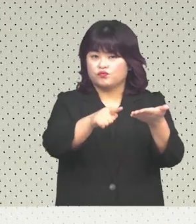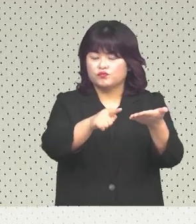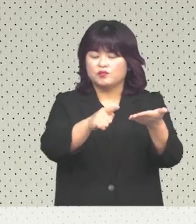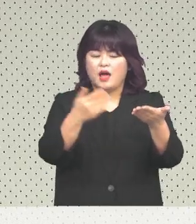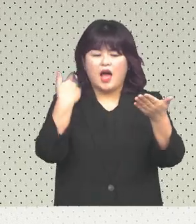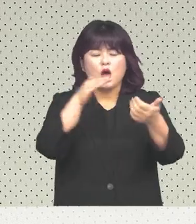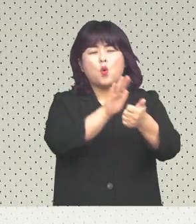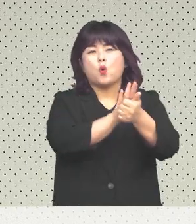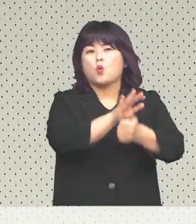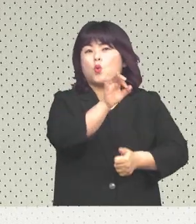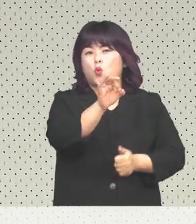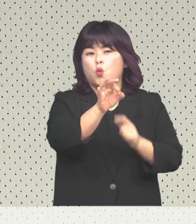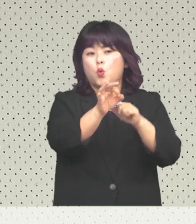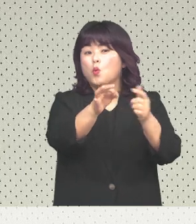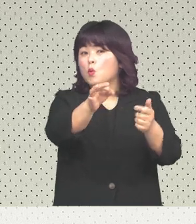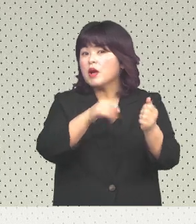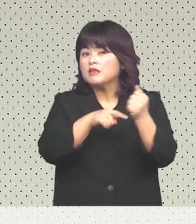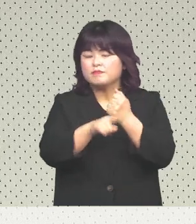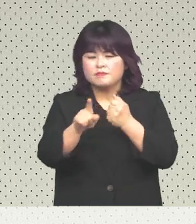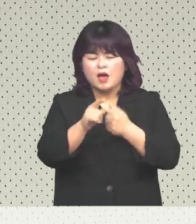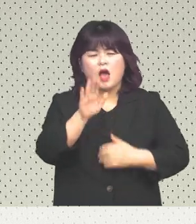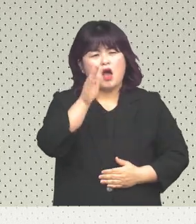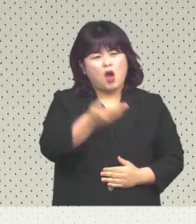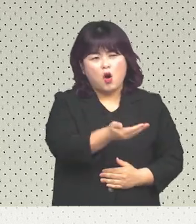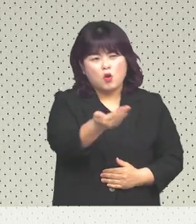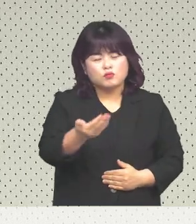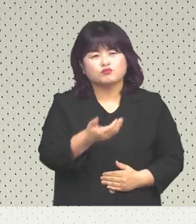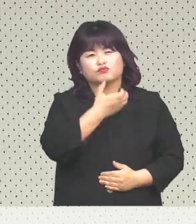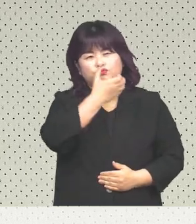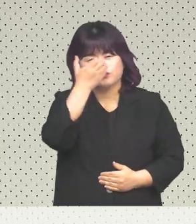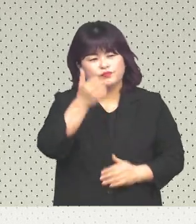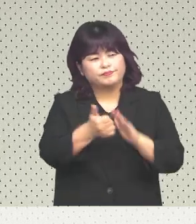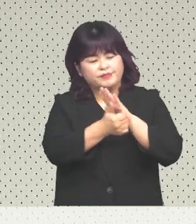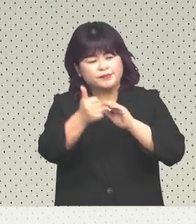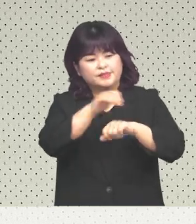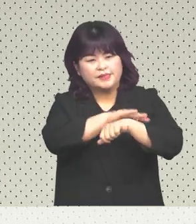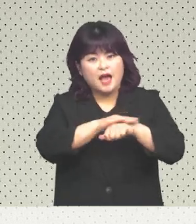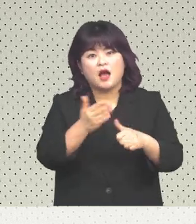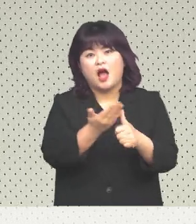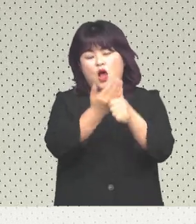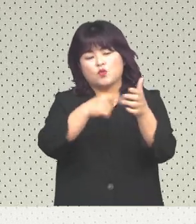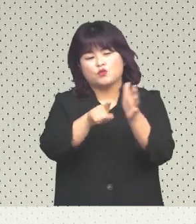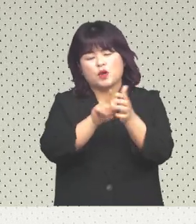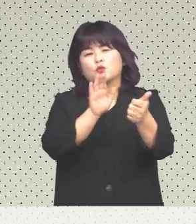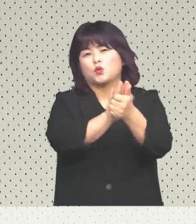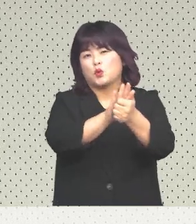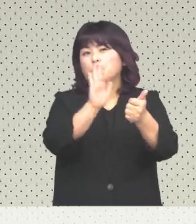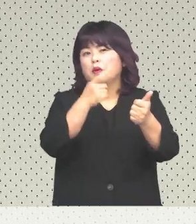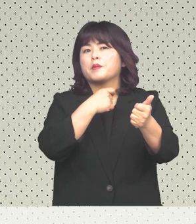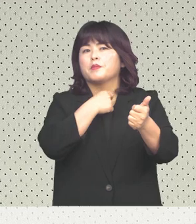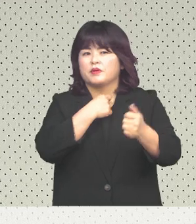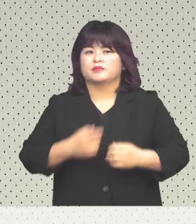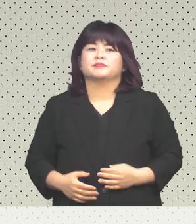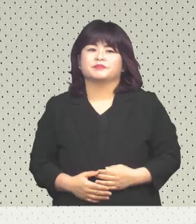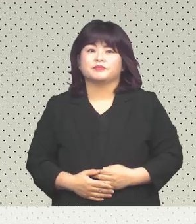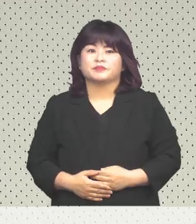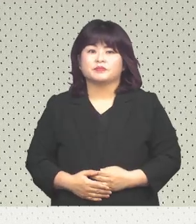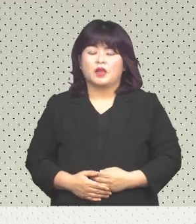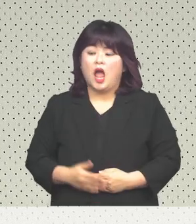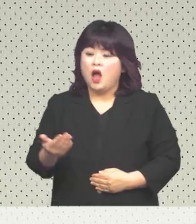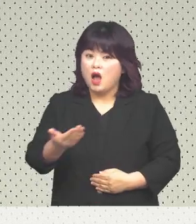이 장학금이 여러분의 꿈과 희망을 더욱더 잘 가꾸는 데 보탬이 되길